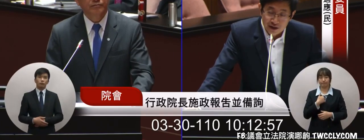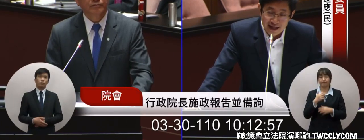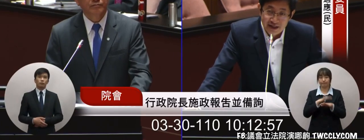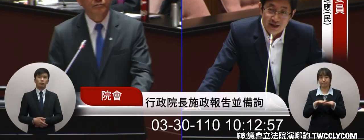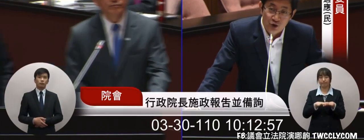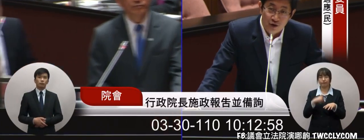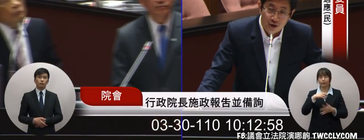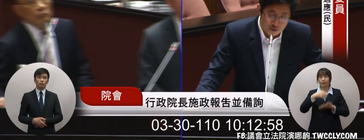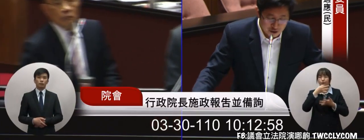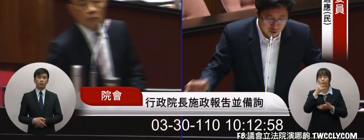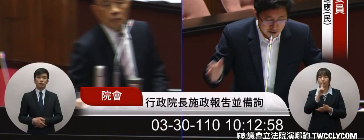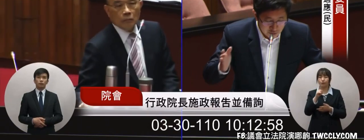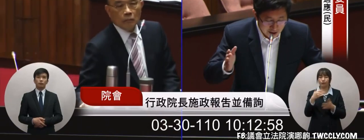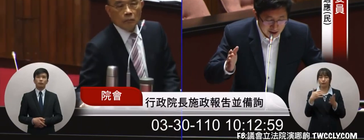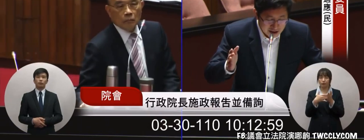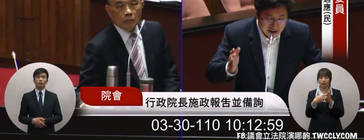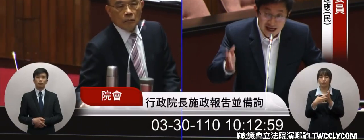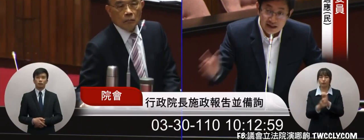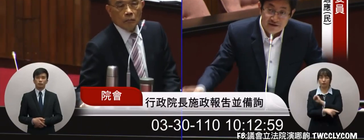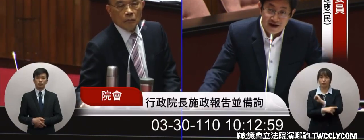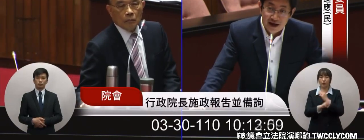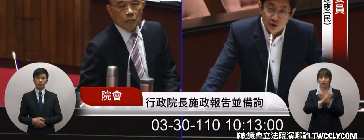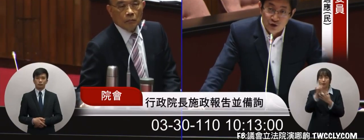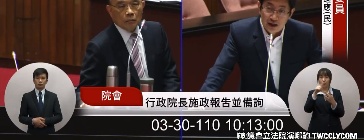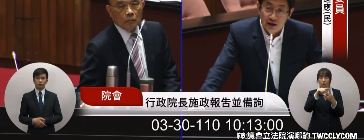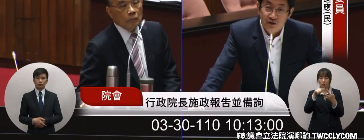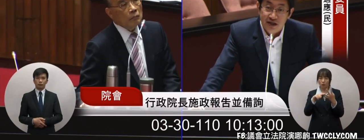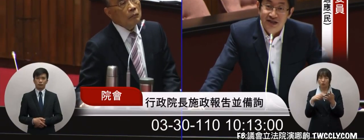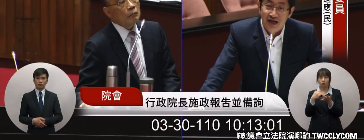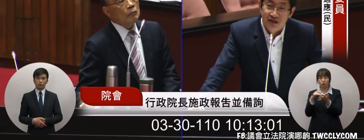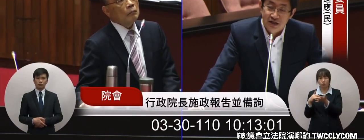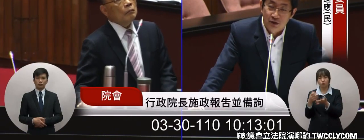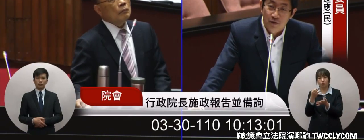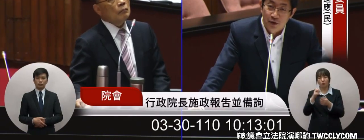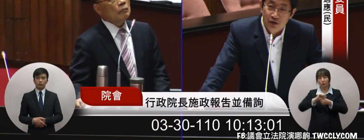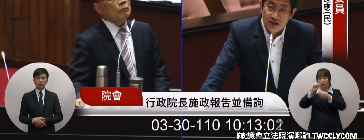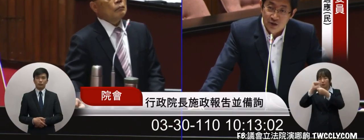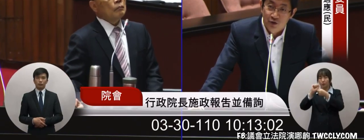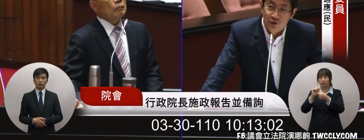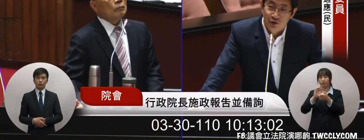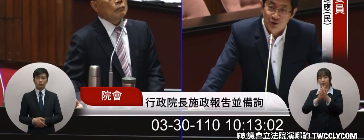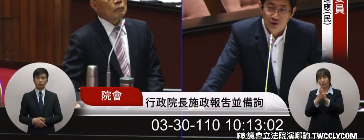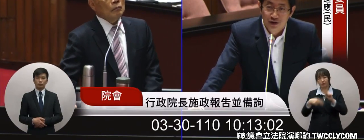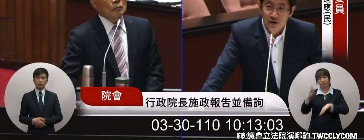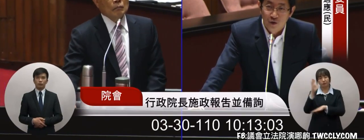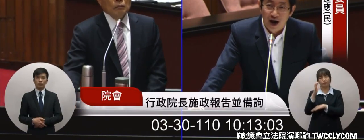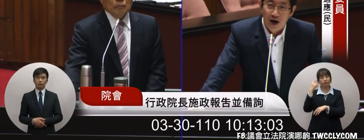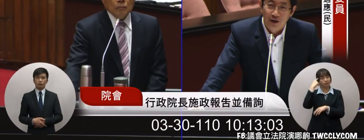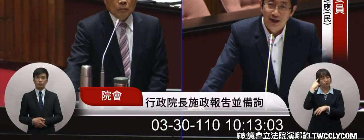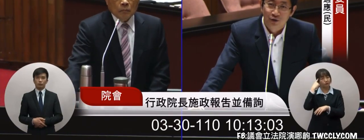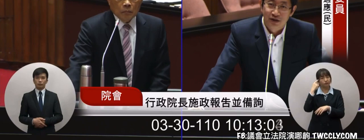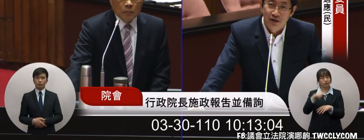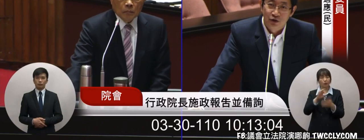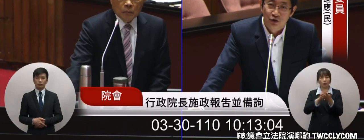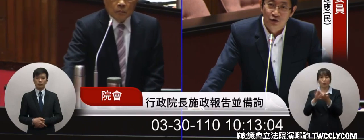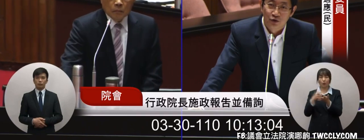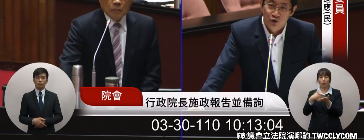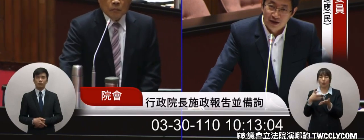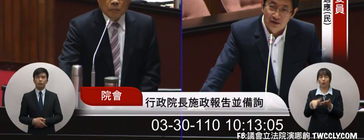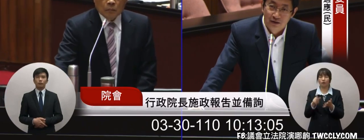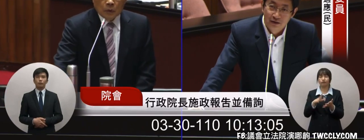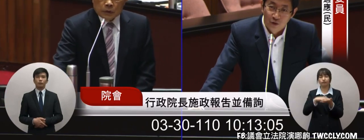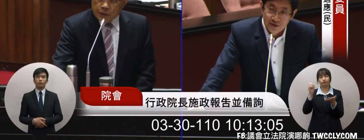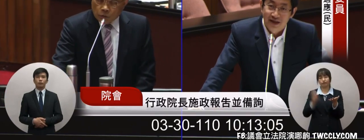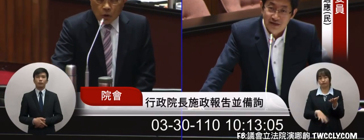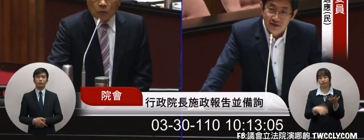啦因為我很擔心一個狀況會不會說因為其他幾個方案預算可能有增加的情形會不會行政院會覺得說哇 花太多錢就